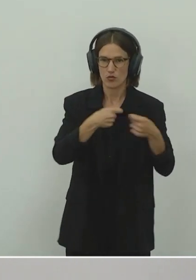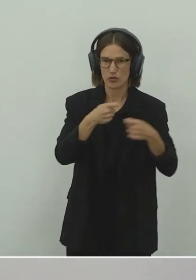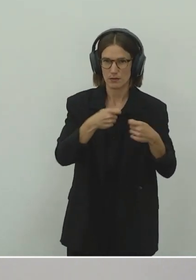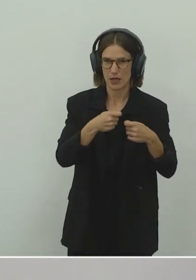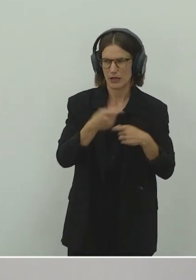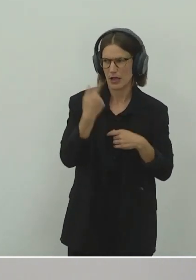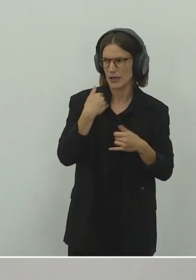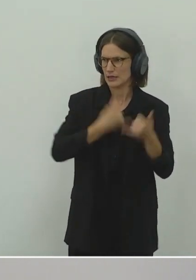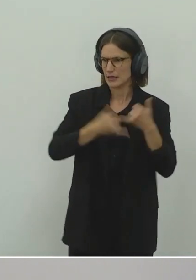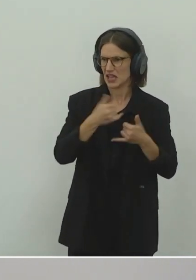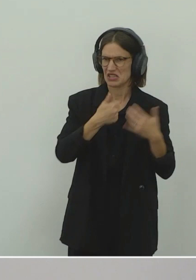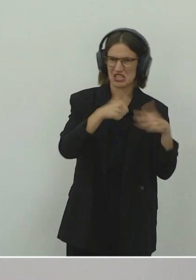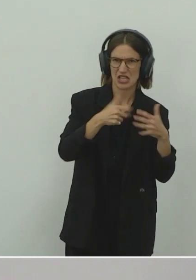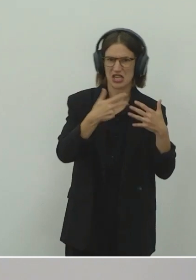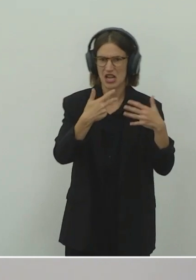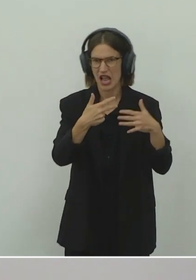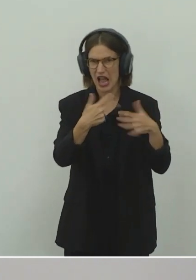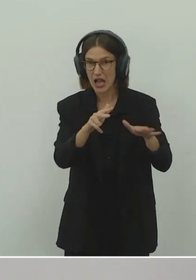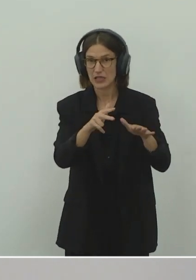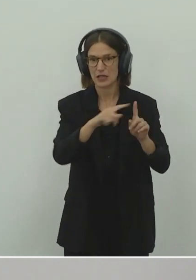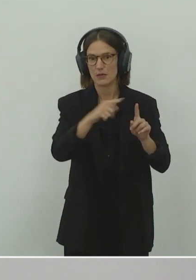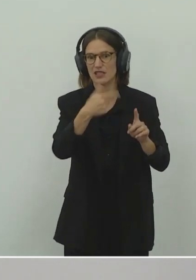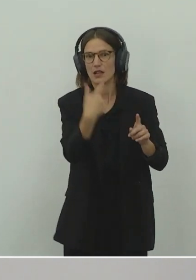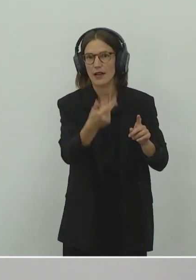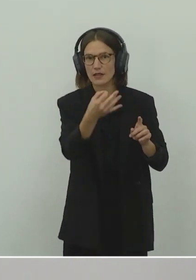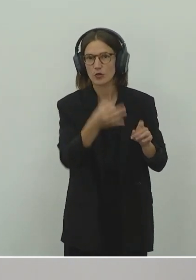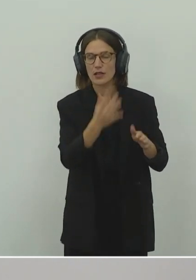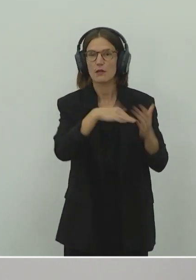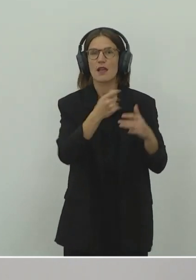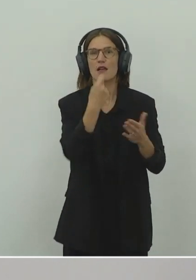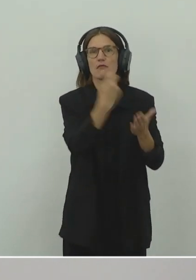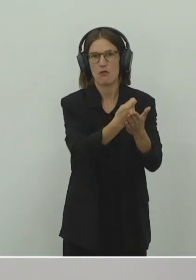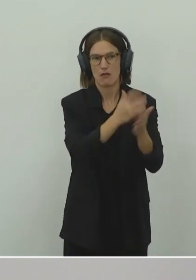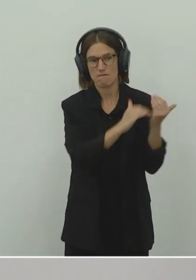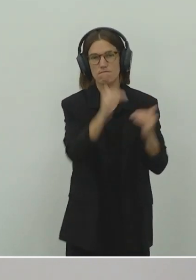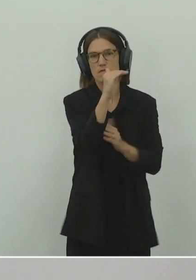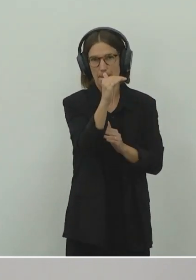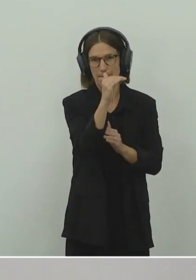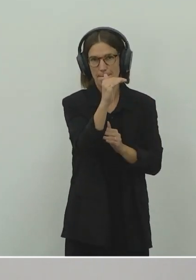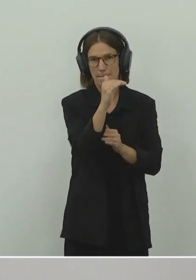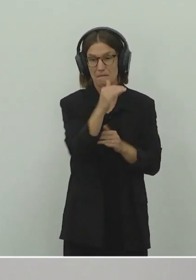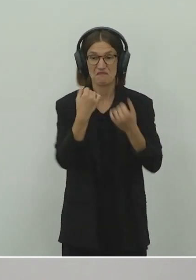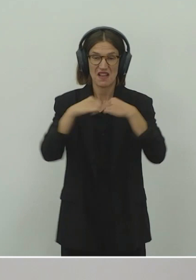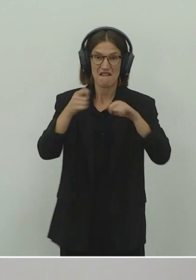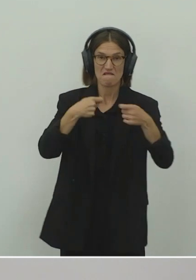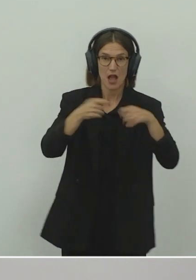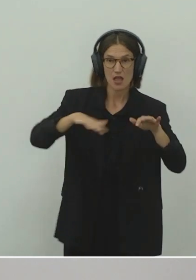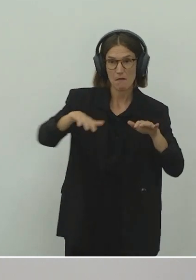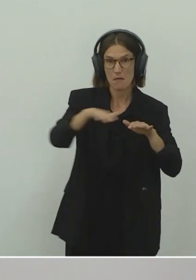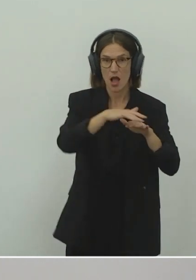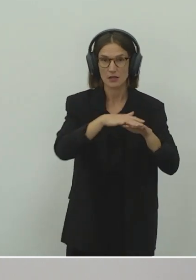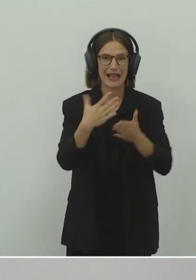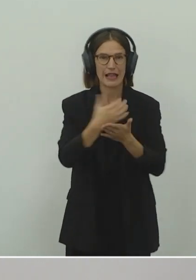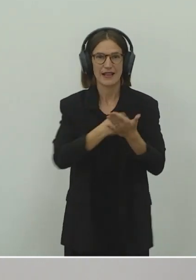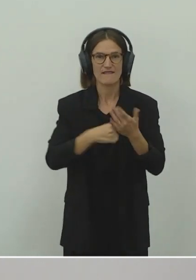16, 18 bis zu 20% teurer geworden. Das ist am freien Markt, wo es um die Gewinnmaximierung